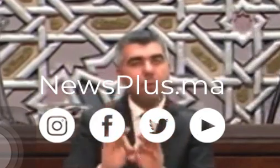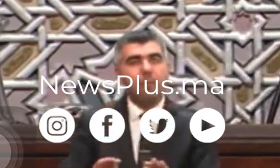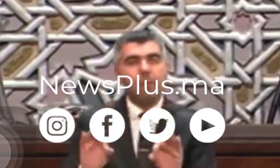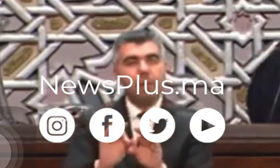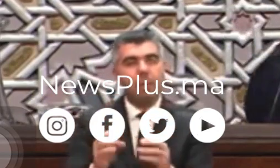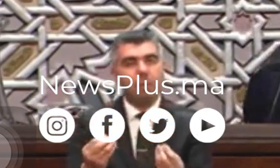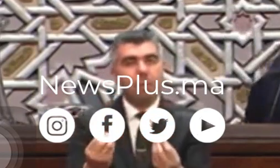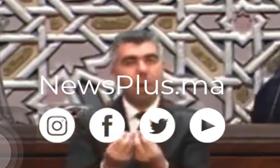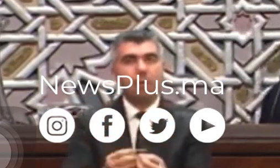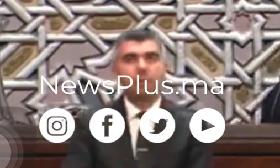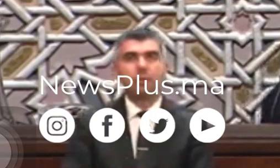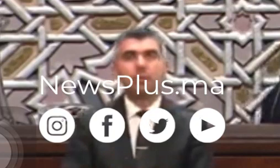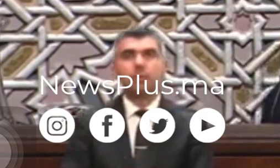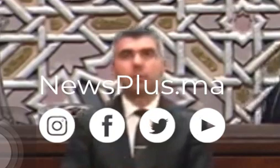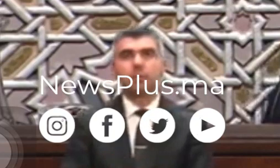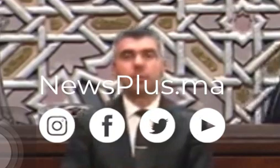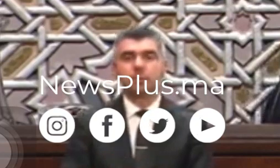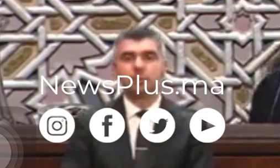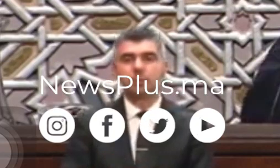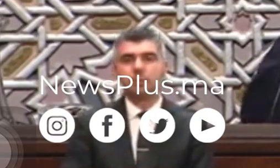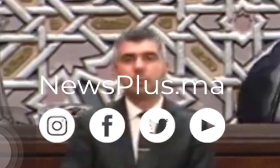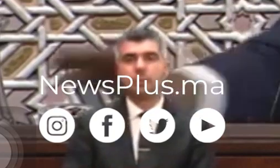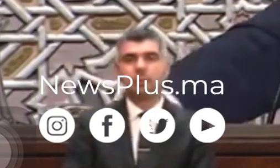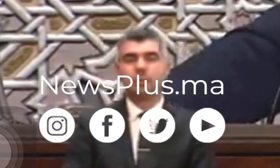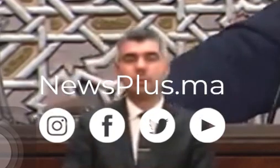المكتب وتاخذوا القرار. لذلك